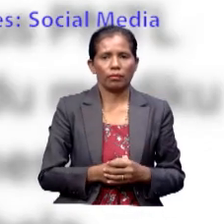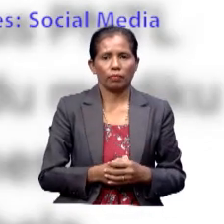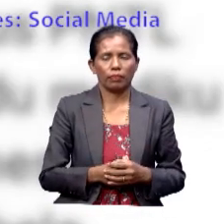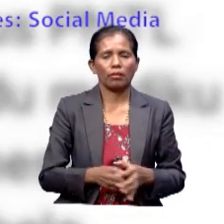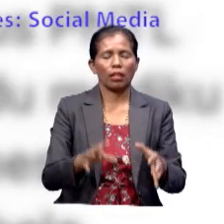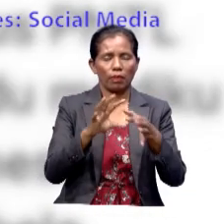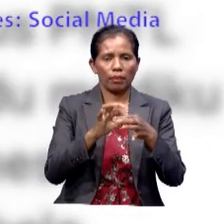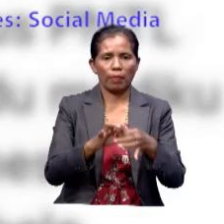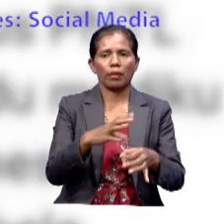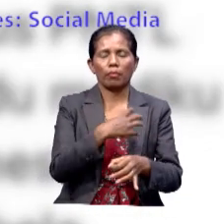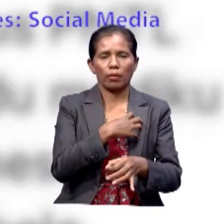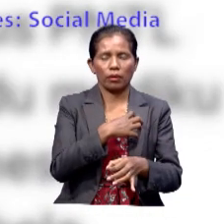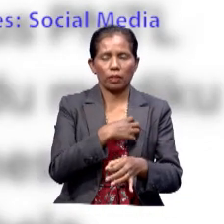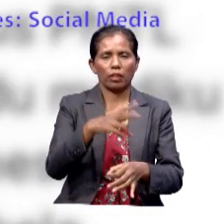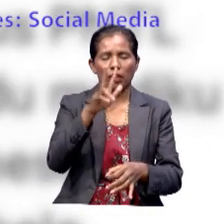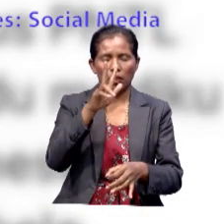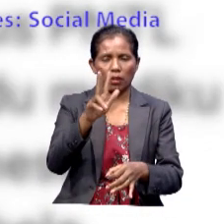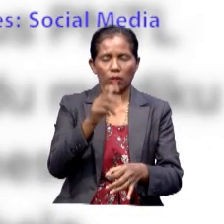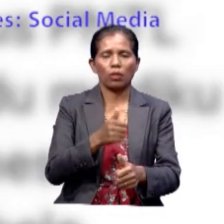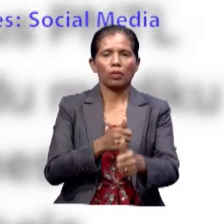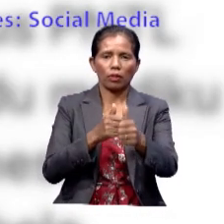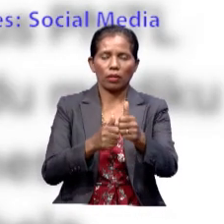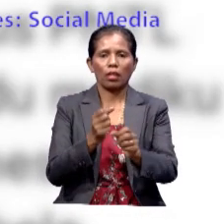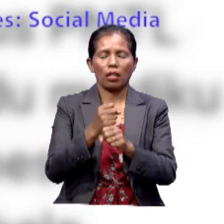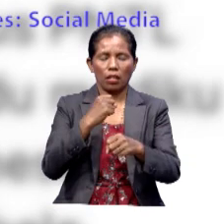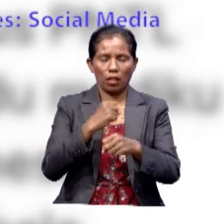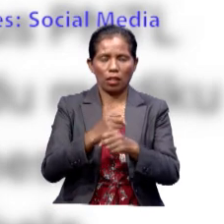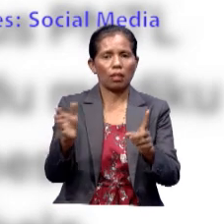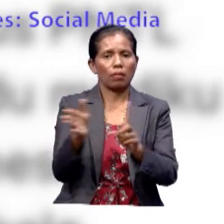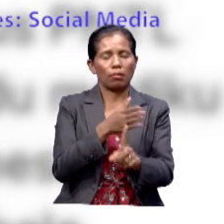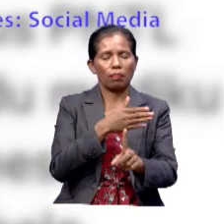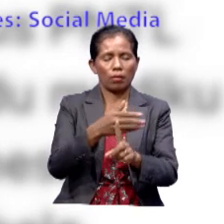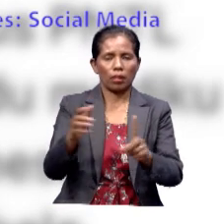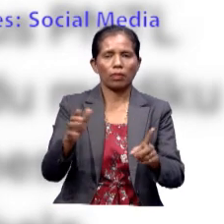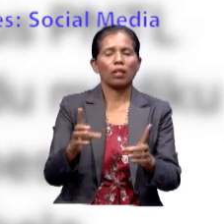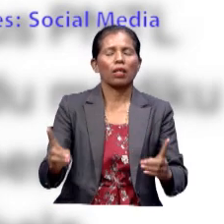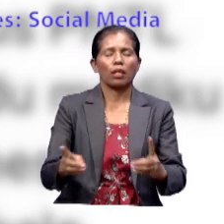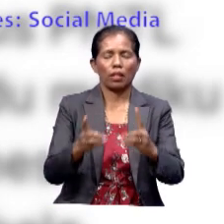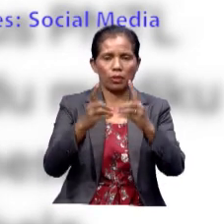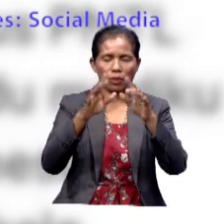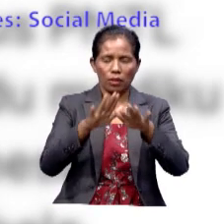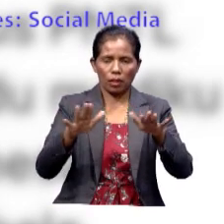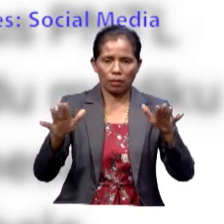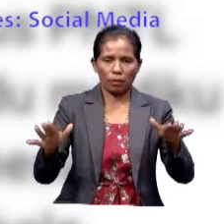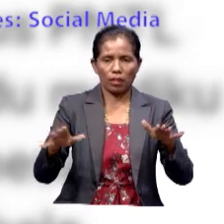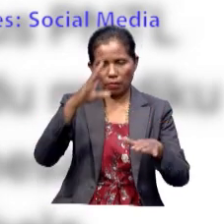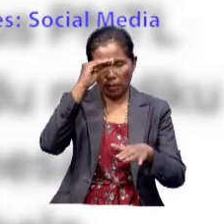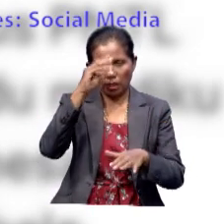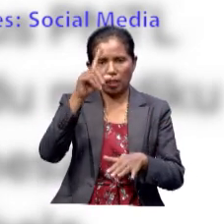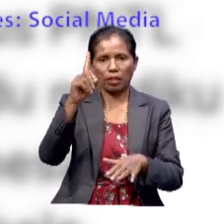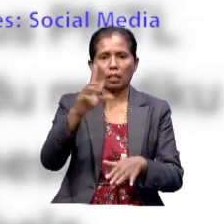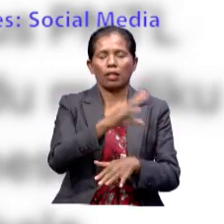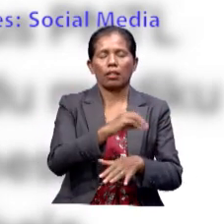membro PNTL 90 tur alegasaun halo agresion fisiku hasol alin mana ida ho ida de